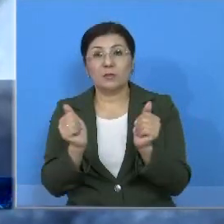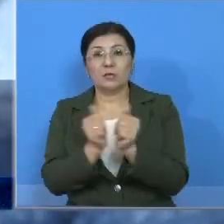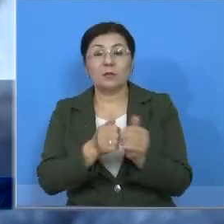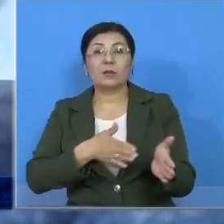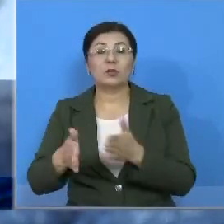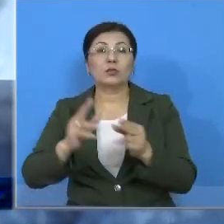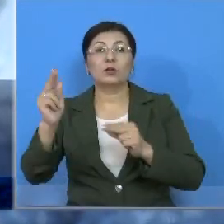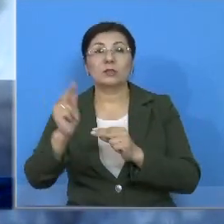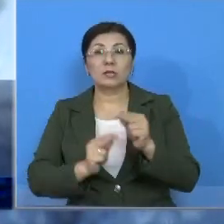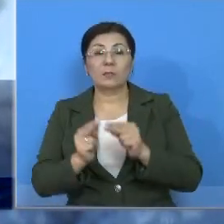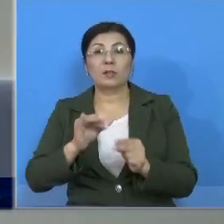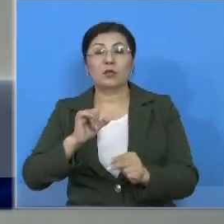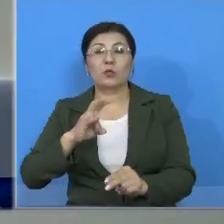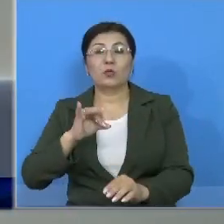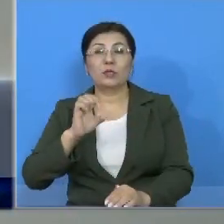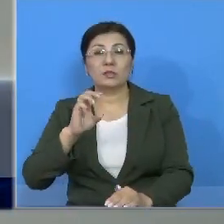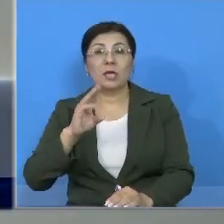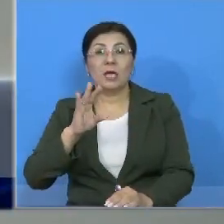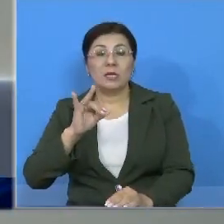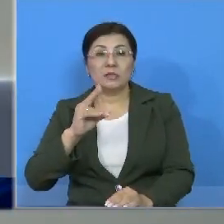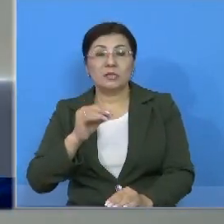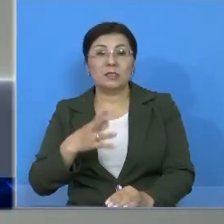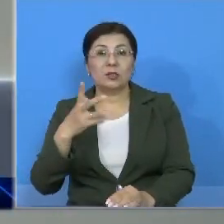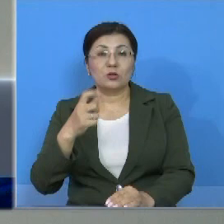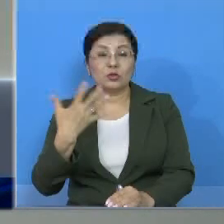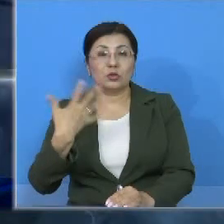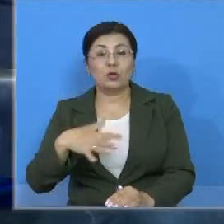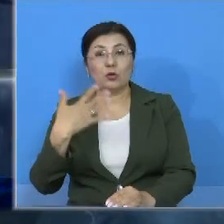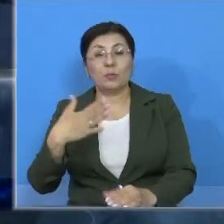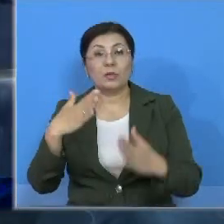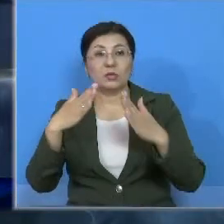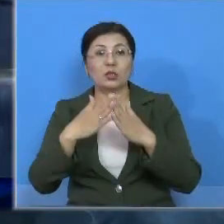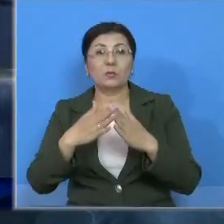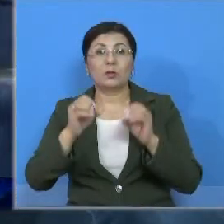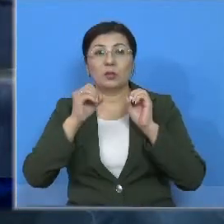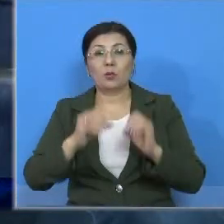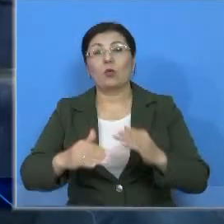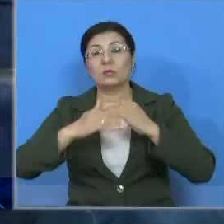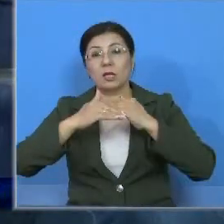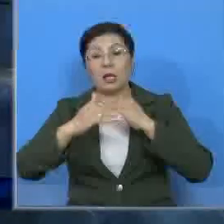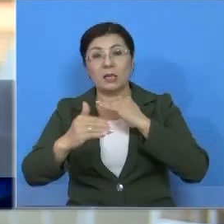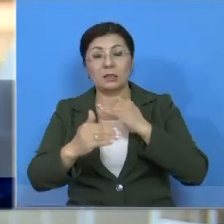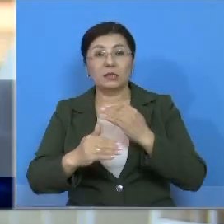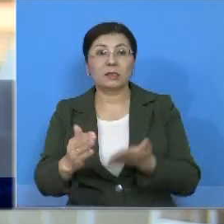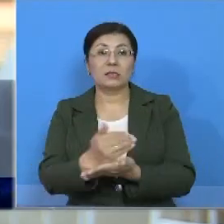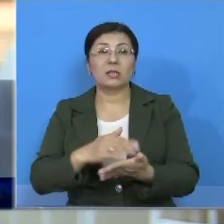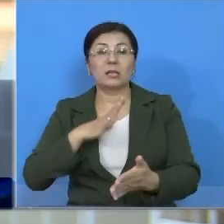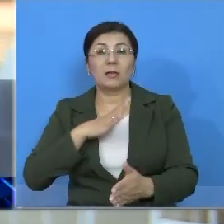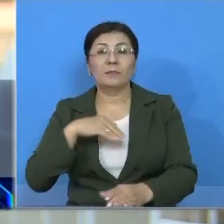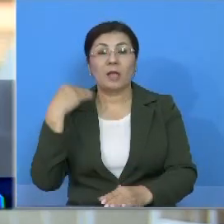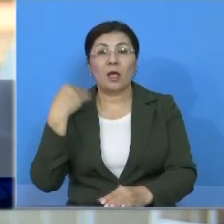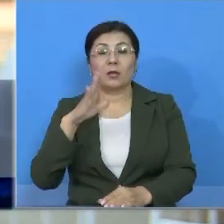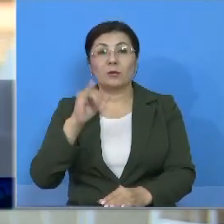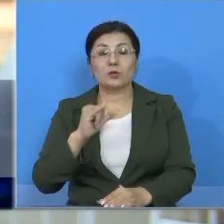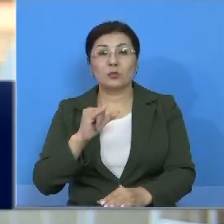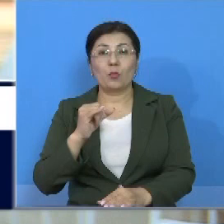жолы салынған. Юнисити тұрғын алабындағы 155 үйдің қоқыс алаңына қосымша еуро контейнерлер орнатылды. Ақтөбесі өнерчік